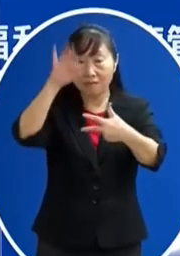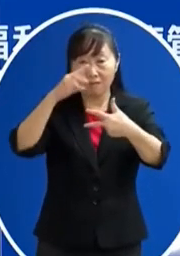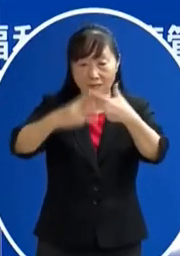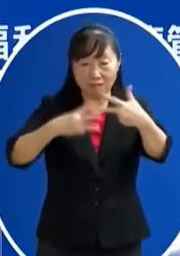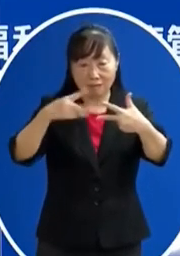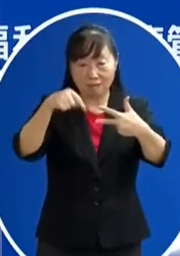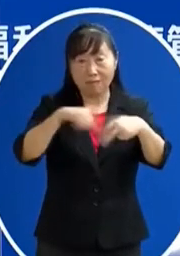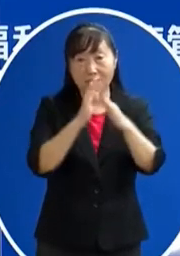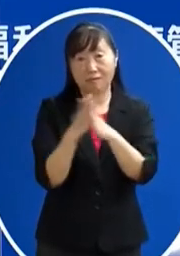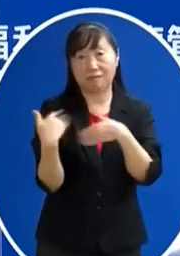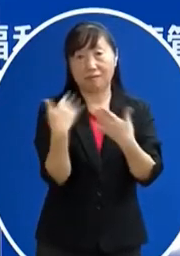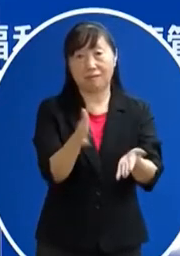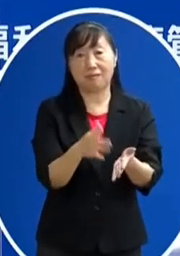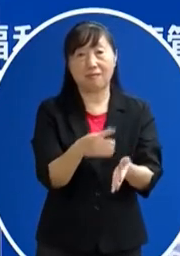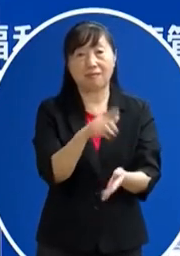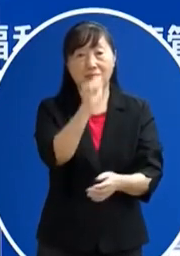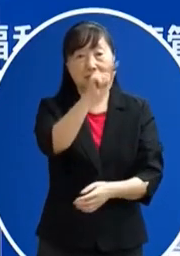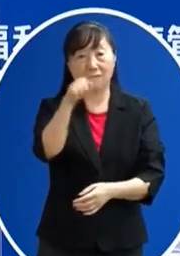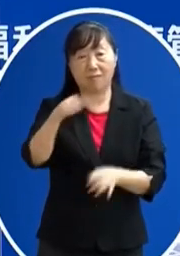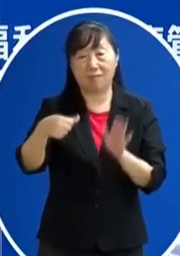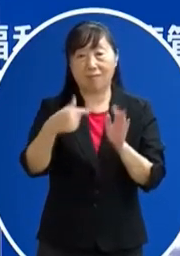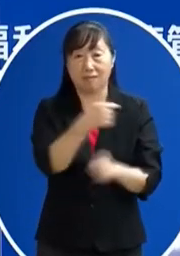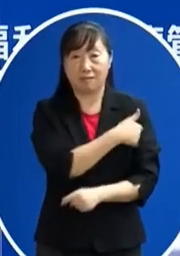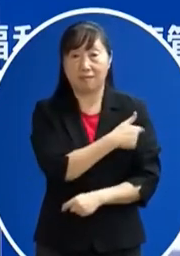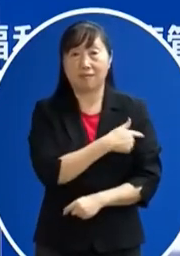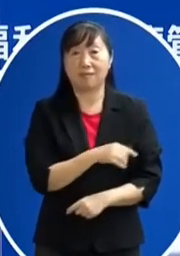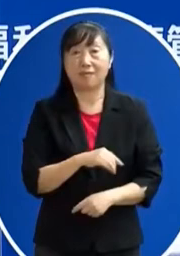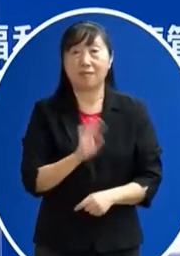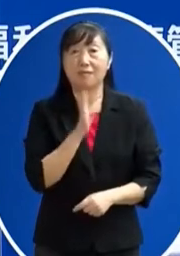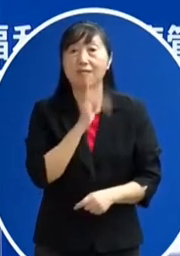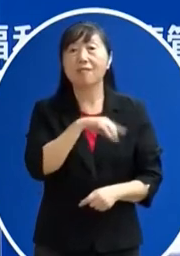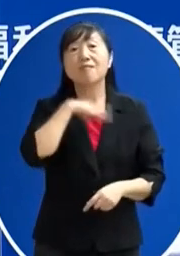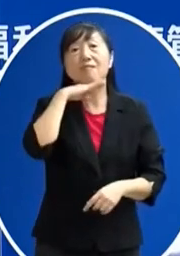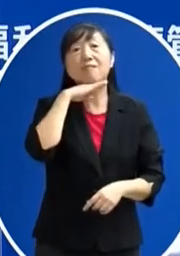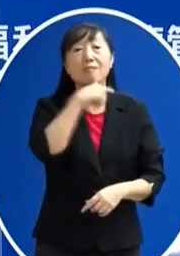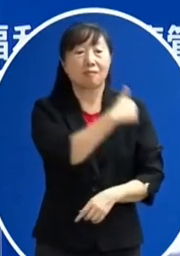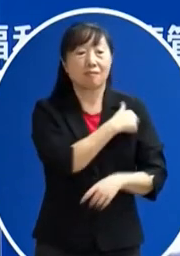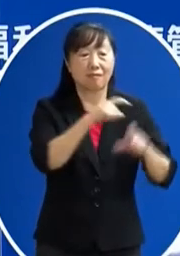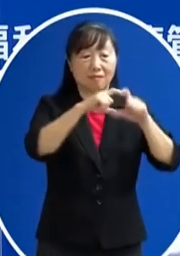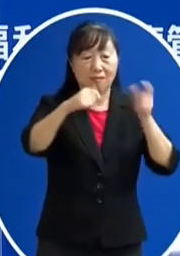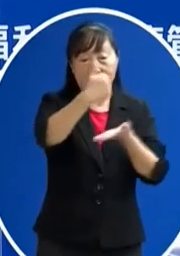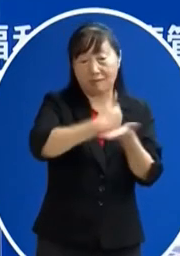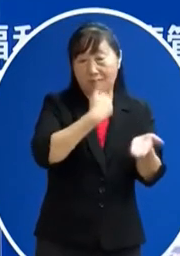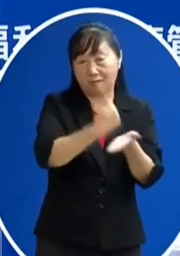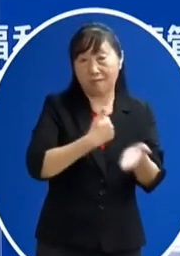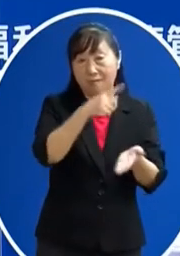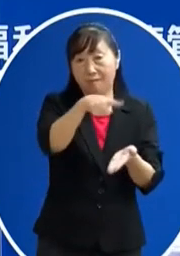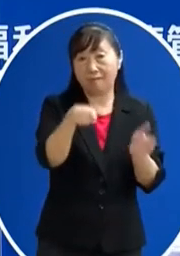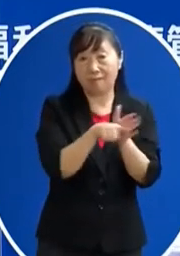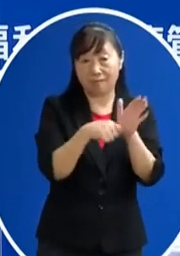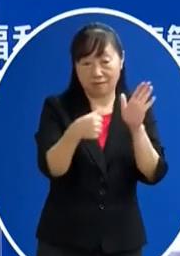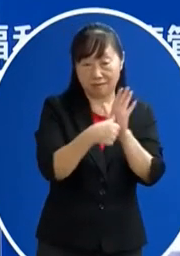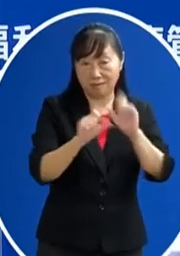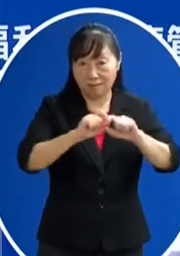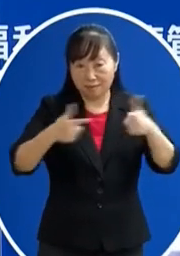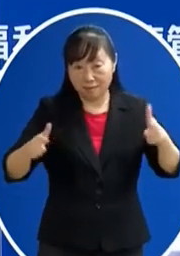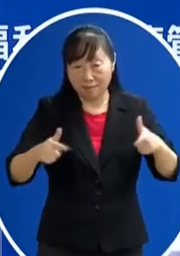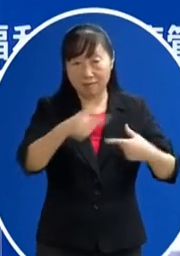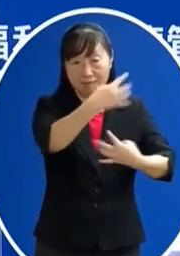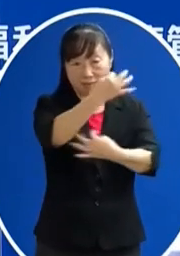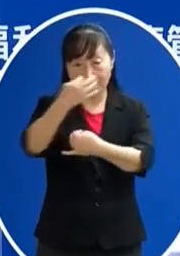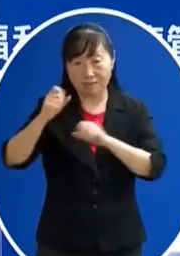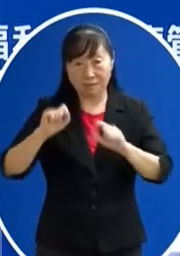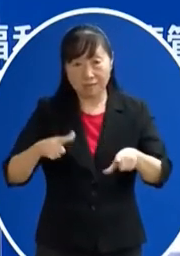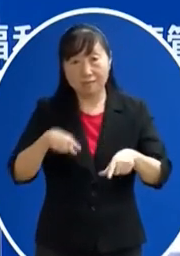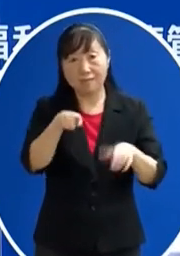会提供 A G， 好，当然好还是说跟着疫苗的到来，好，不同的厂牌或不同的时序，好，